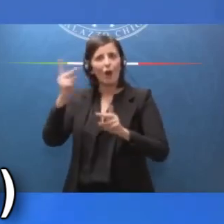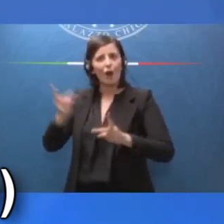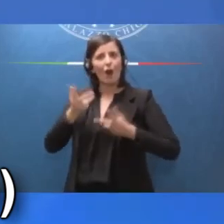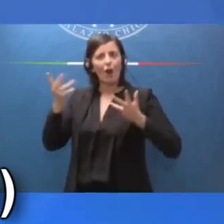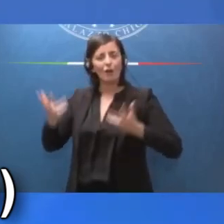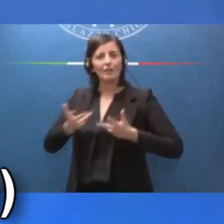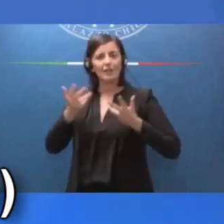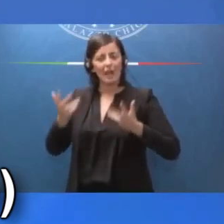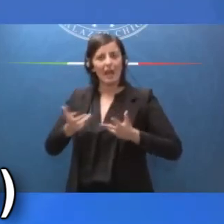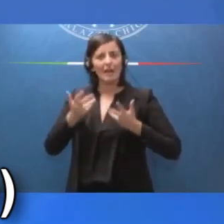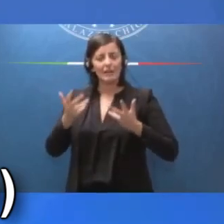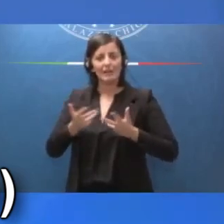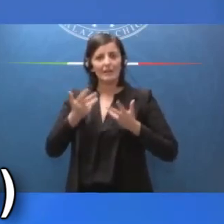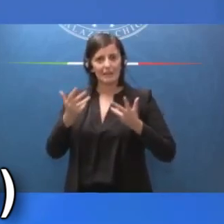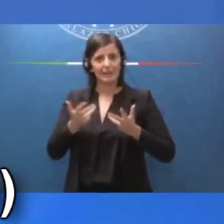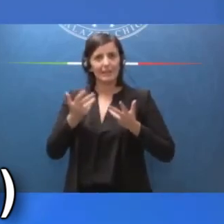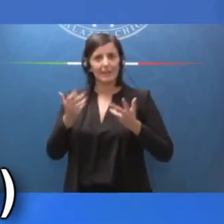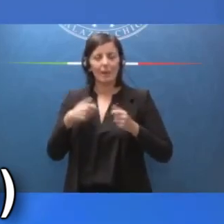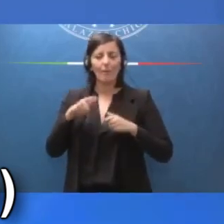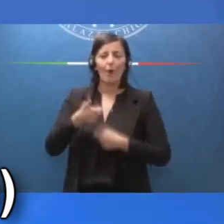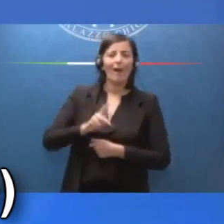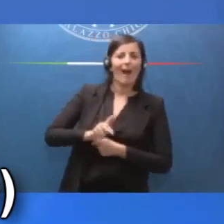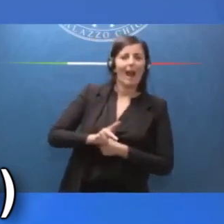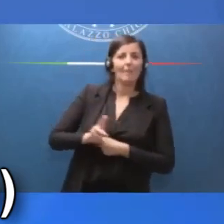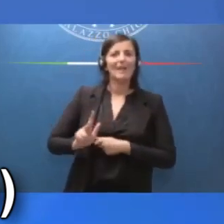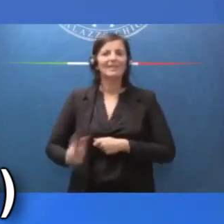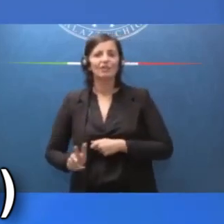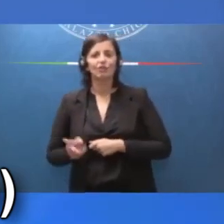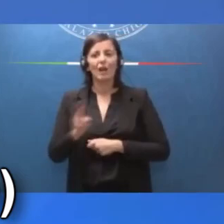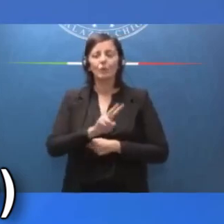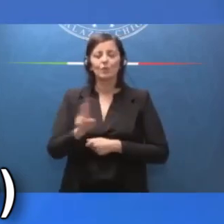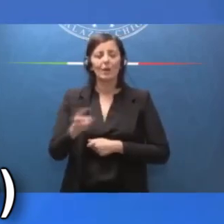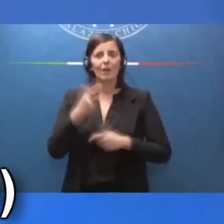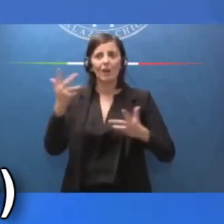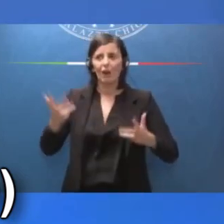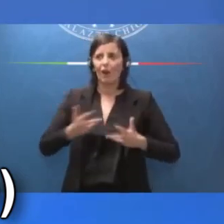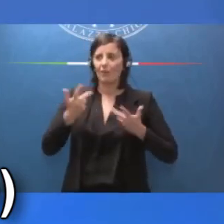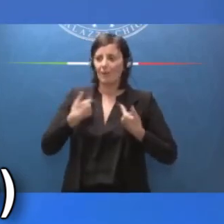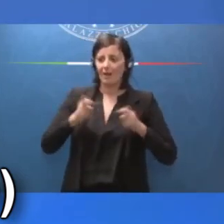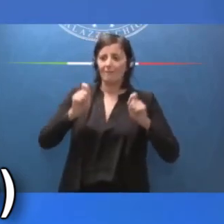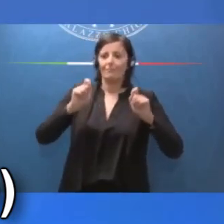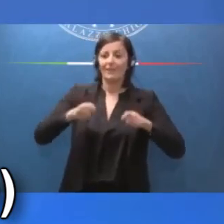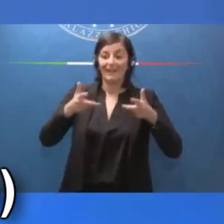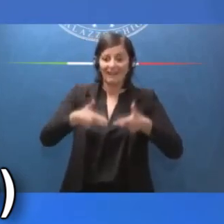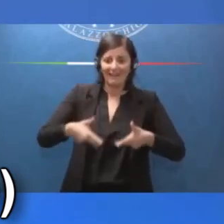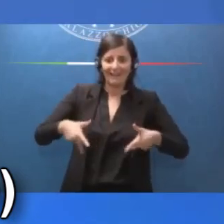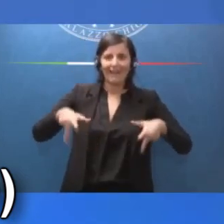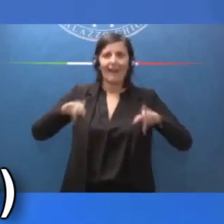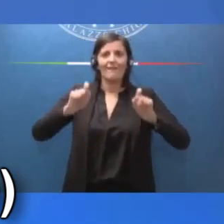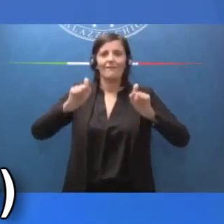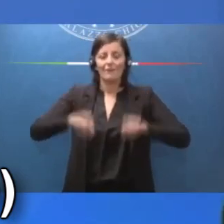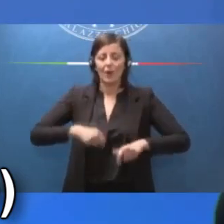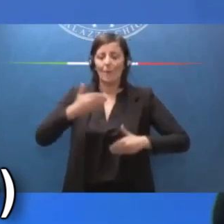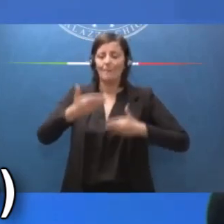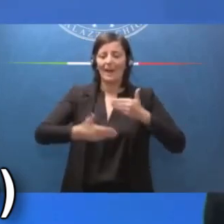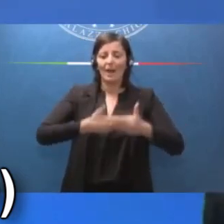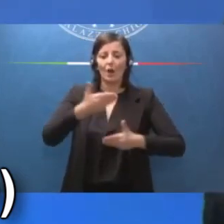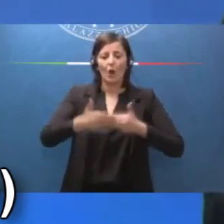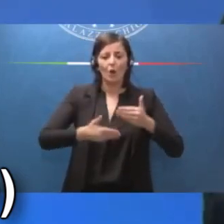entrambe le sponde di Calabria e Sicilia per l'avvio, il riavvio di un percorso che